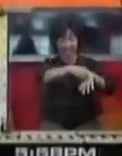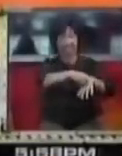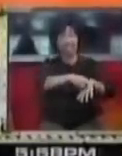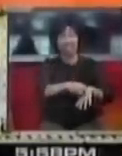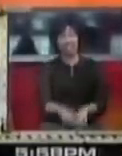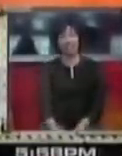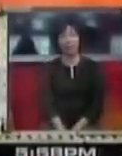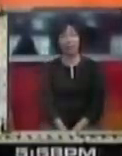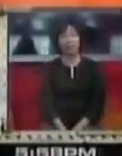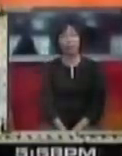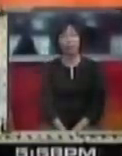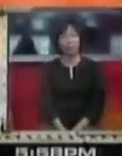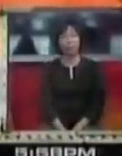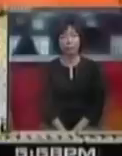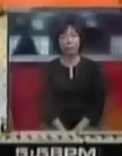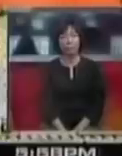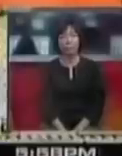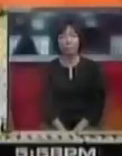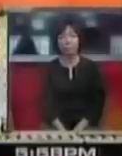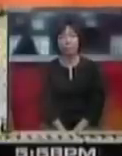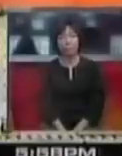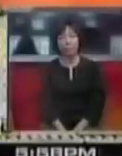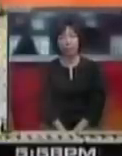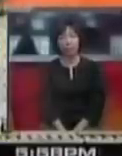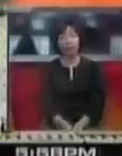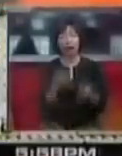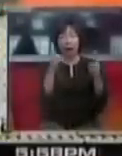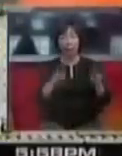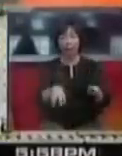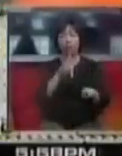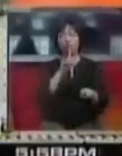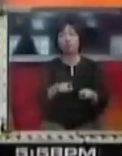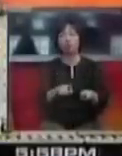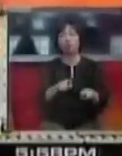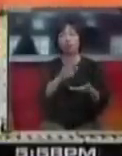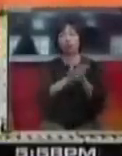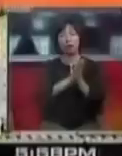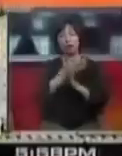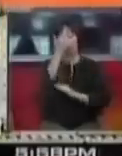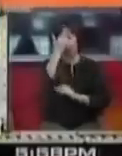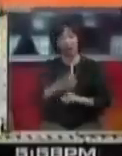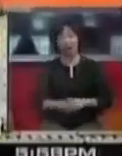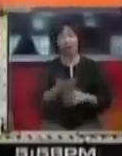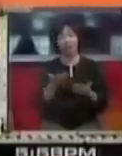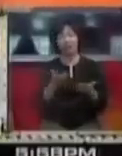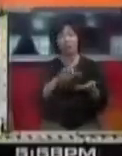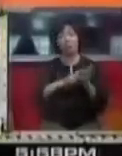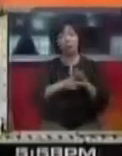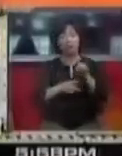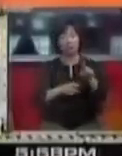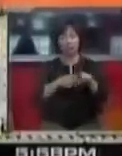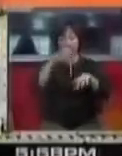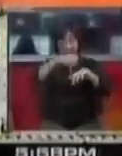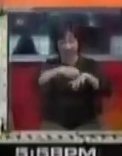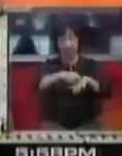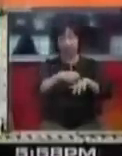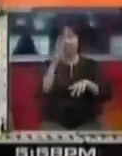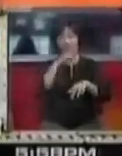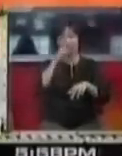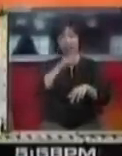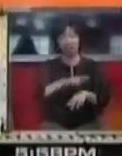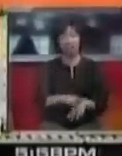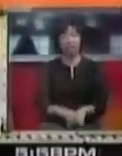labi masyadong tuyo. Hindi ko siya na hindi na rin siya kumain o minum. Isa sa mga indikasyon kung ito ay isang